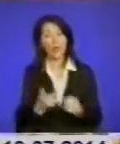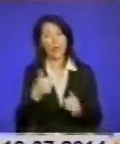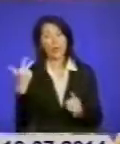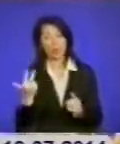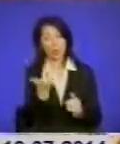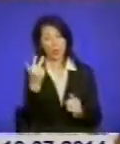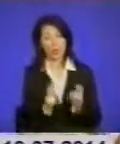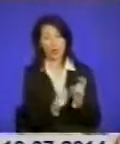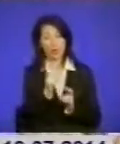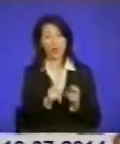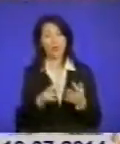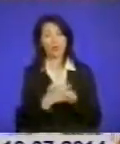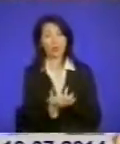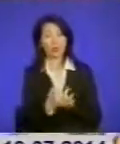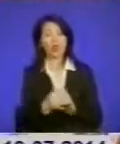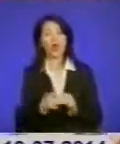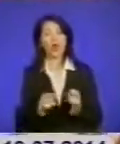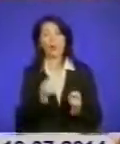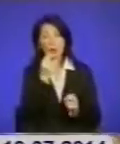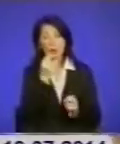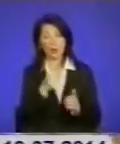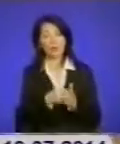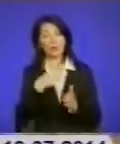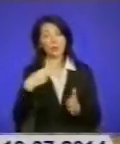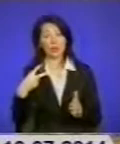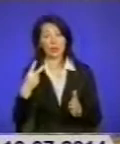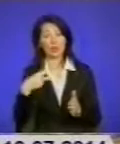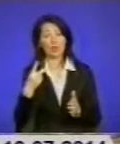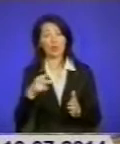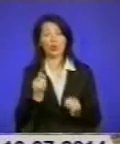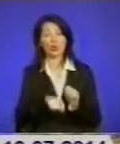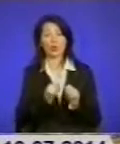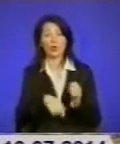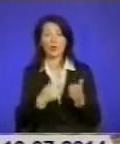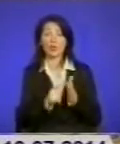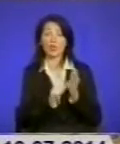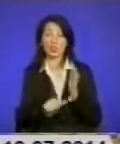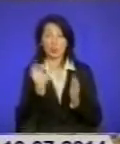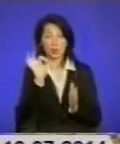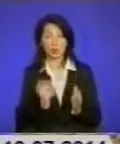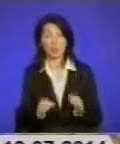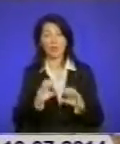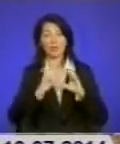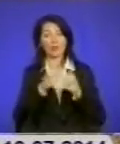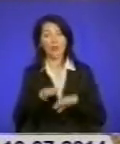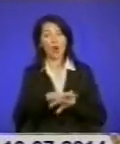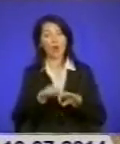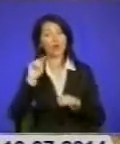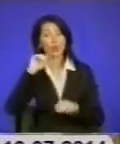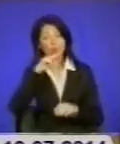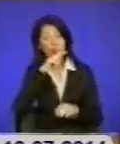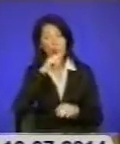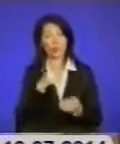аграрної продукції, а до 2020-го контролювати понад 60% світового ринку кукурудзи. Тому плани амбітні.